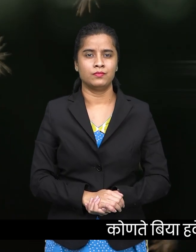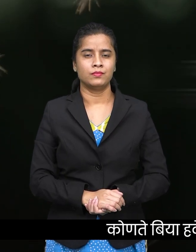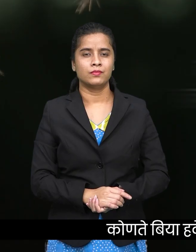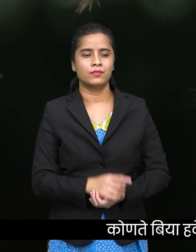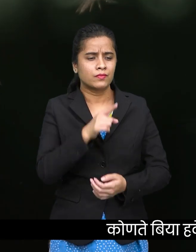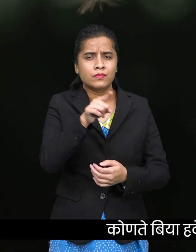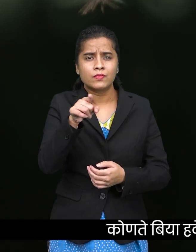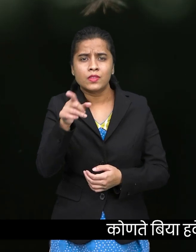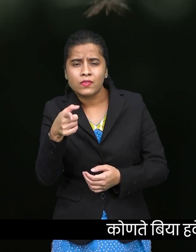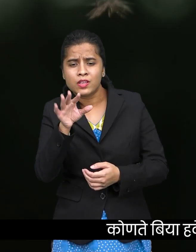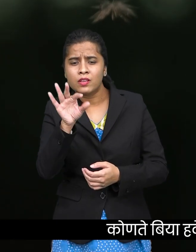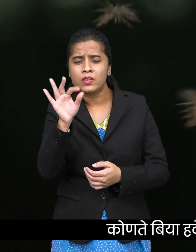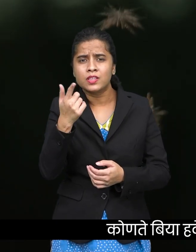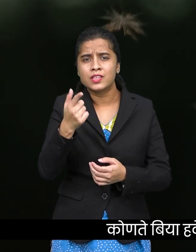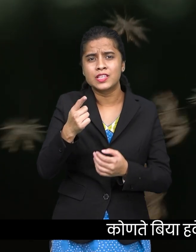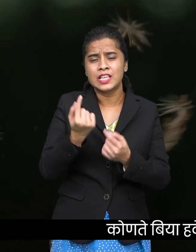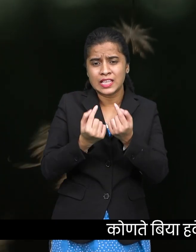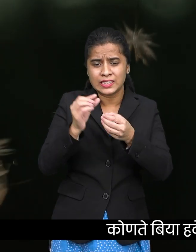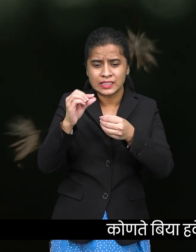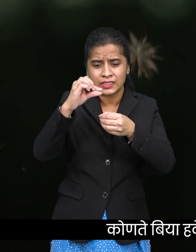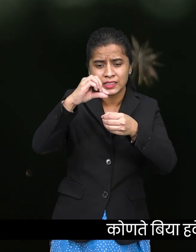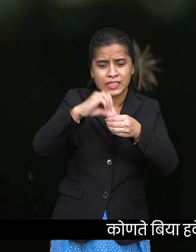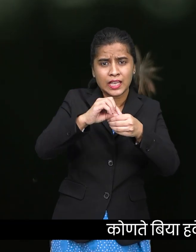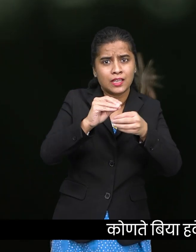कोणते बिया हवेने वाहून नेले जाऊ शकतात?